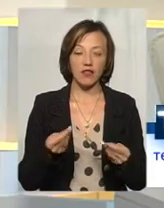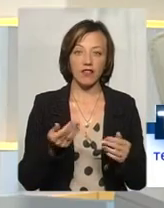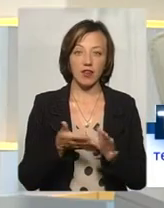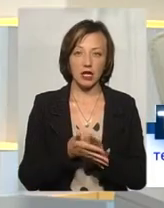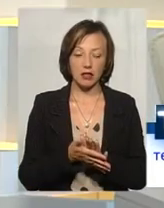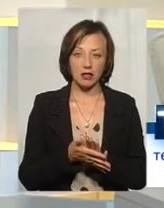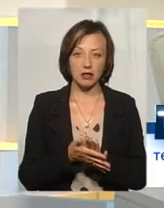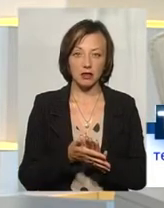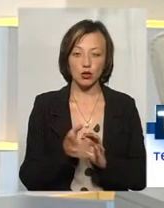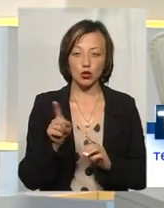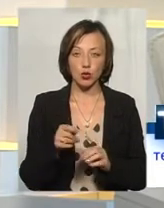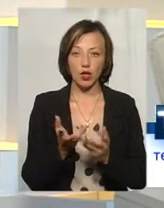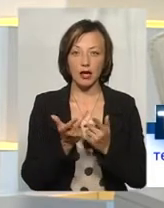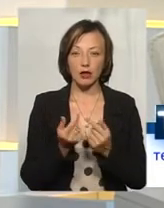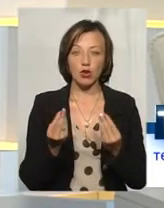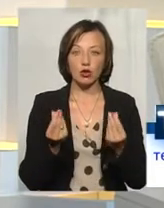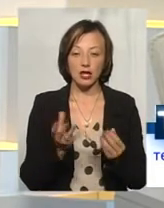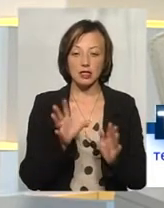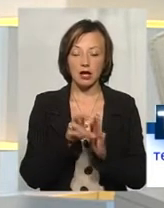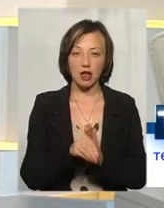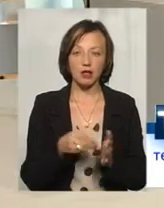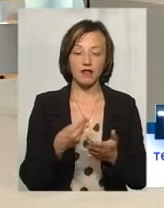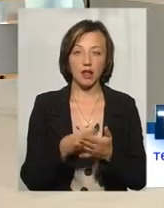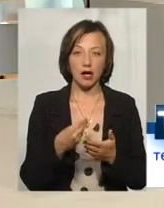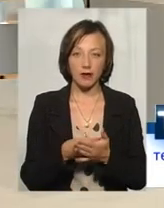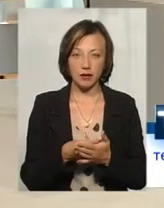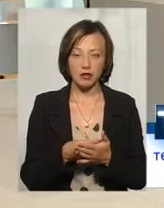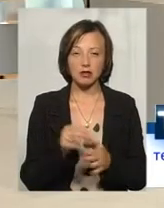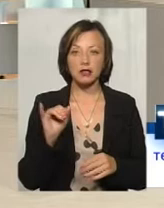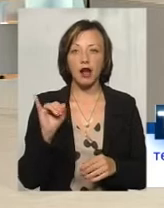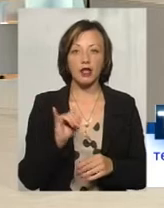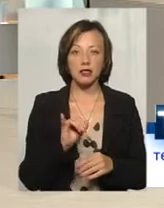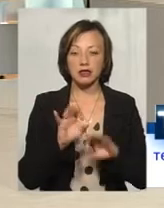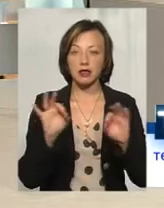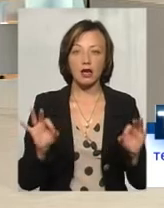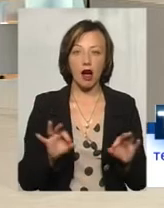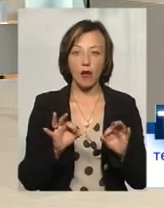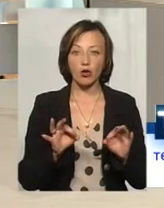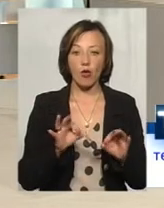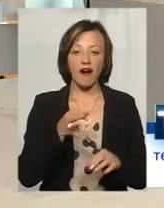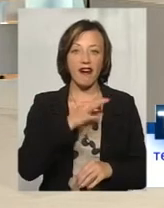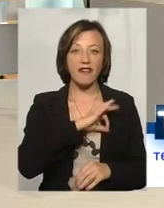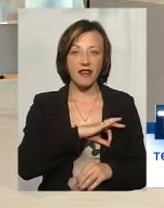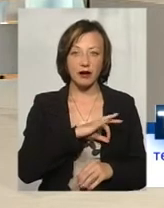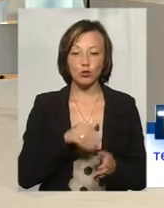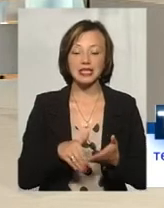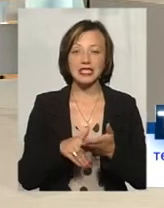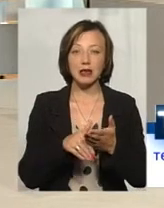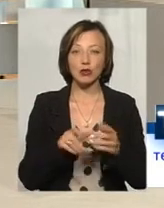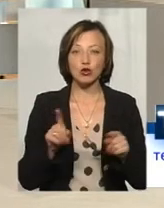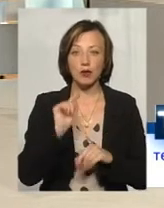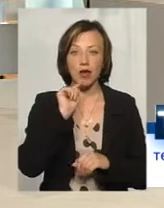ту кількість грошей, яка закладена в тариф, і ніякого ефекту і стимулу для того,